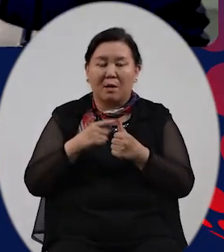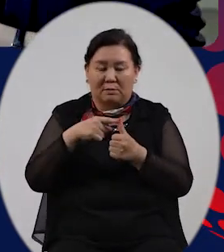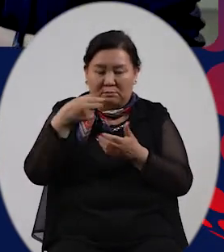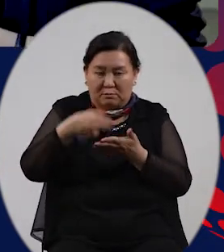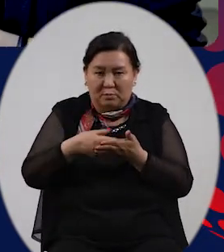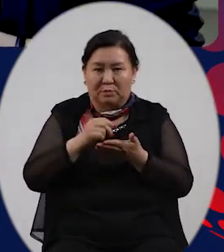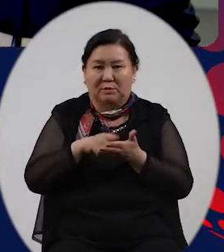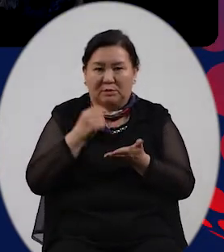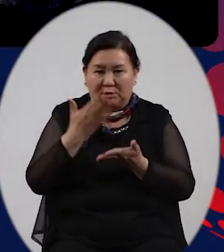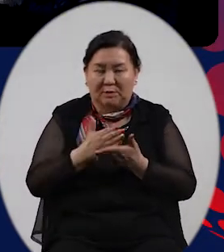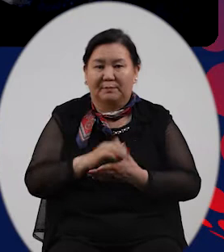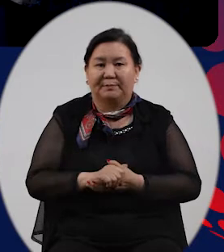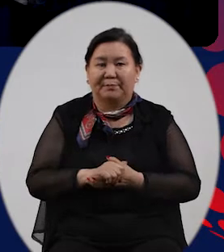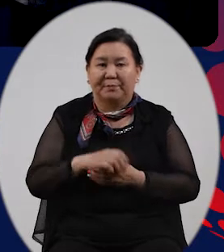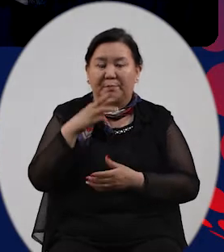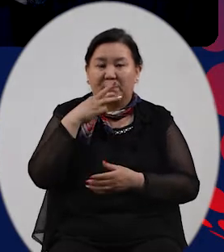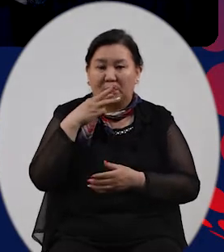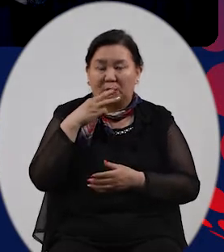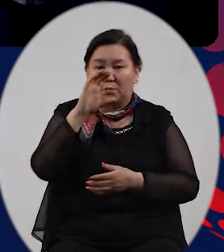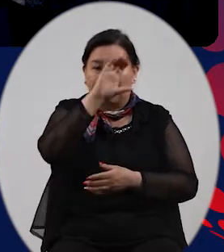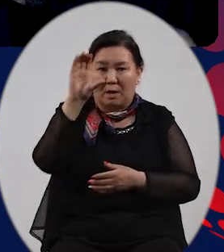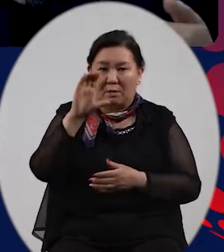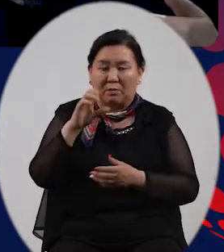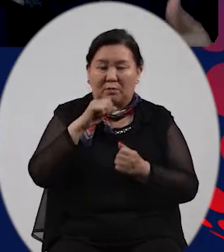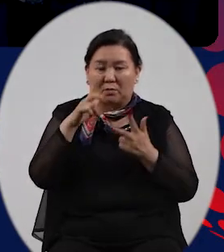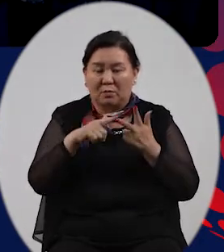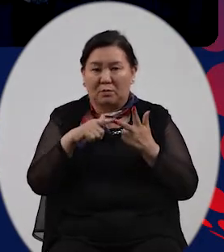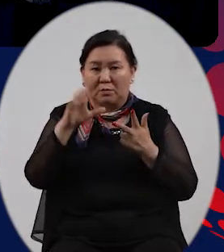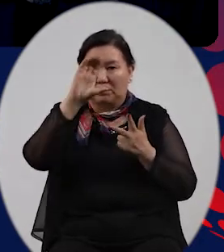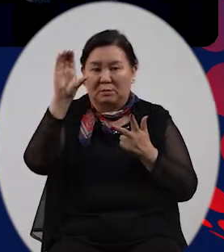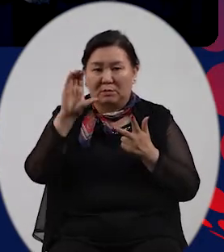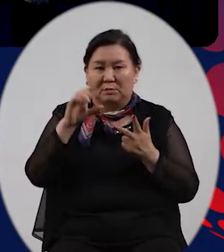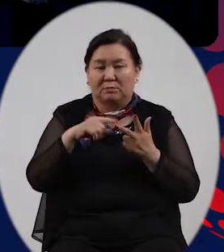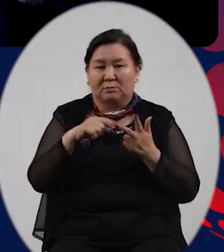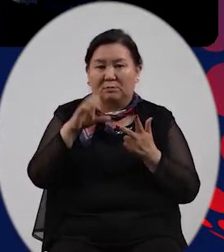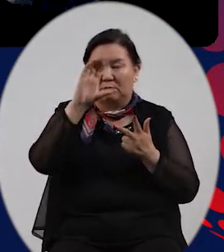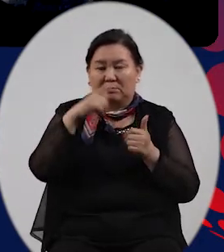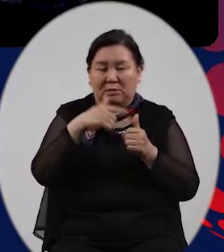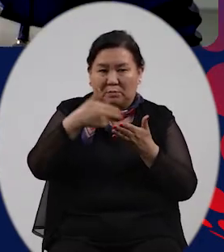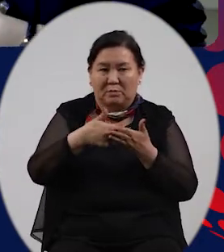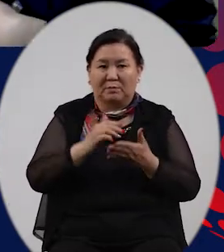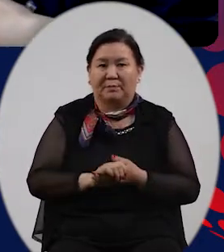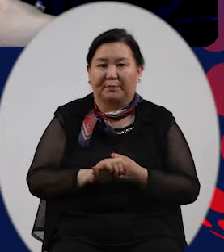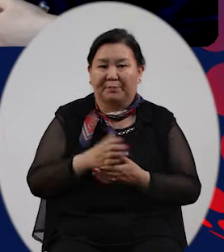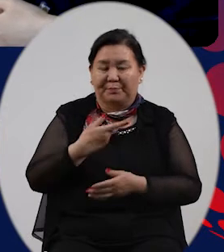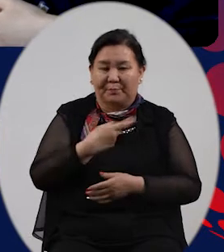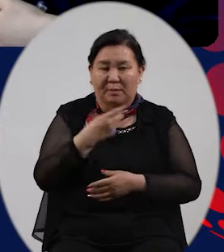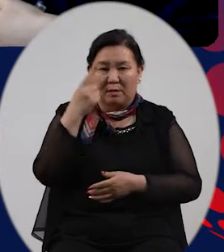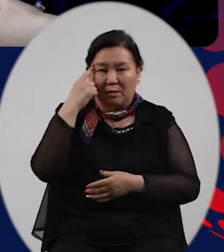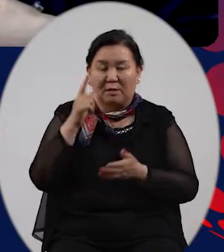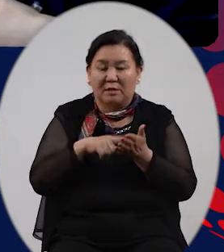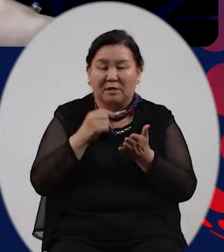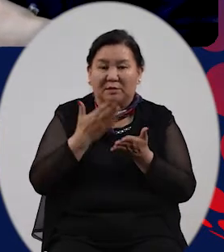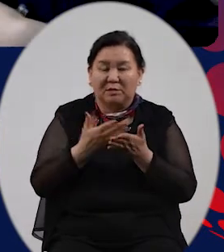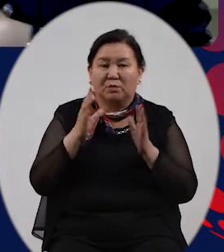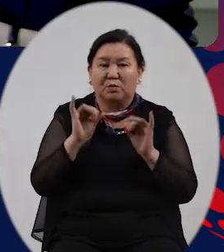энэ дээр бас бөглөх шаардлагатай. За мэдүүлэгч байгууллага буюу гуравдагч талын мэдээллийг энэ дээр бөглөн. Бид хэдийн бас мэдэж явах шаардлагатай